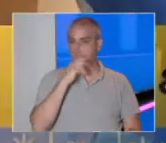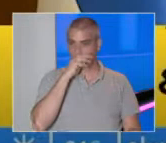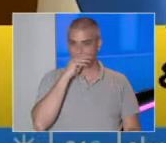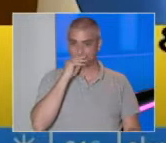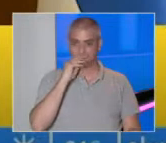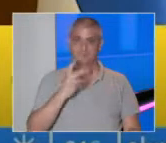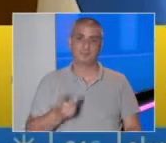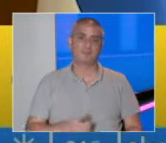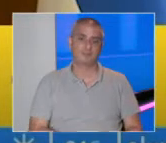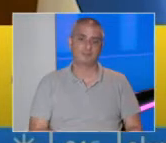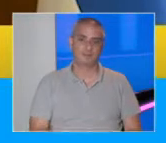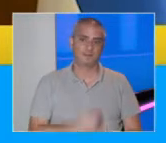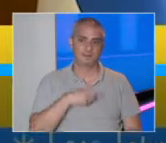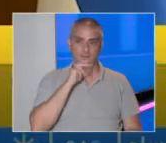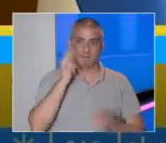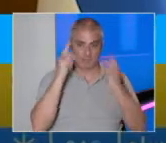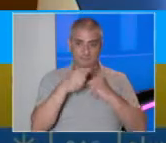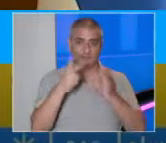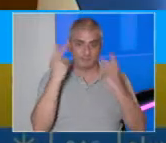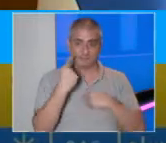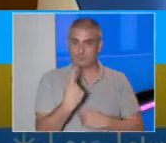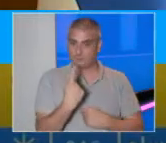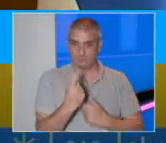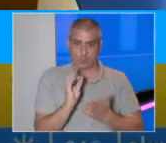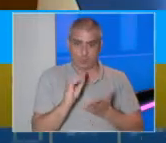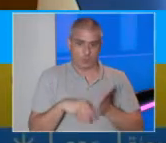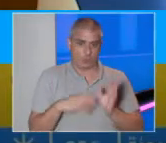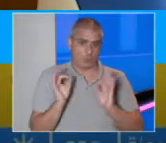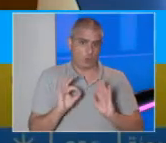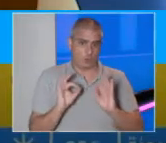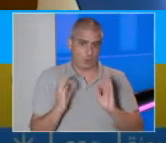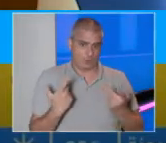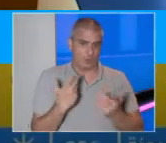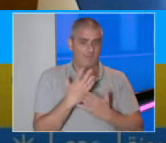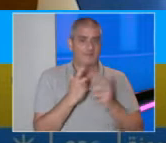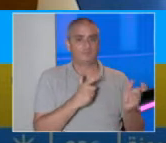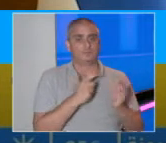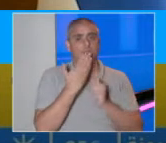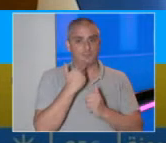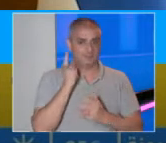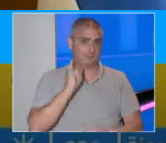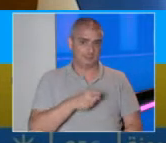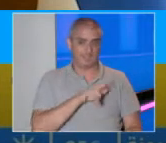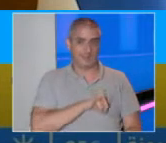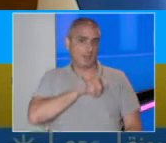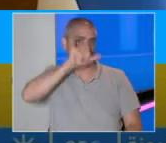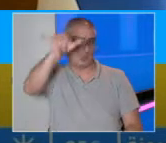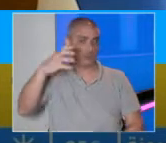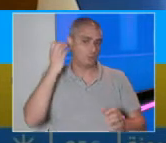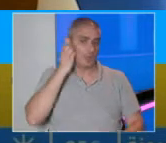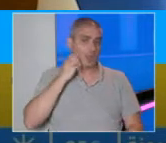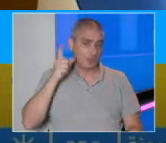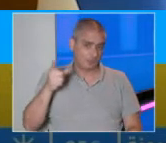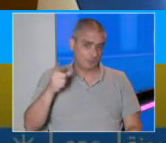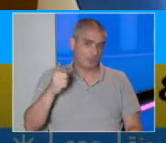תראה, אנחנו מדברים על הסכם הזה, אבל הסכם עצמו טרם נחתם. כלומר, משלחת ישראלית אמורה לטוס לאיחוד האמירויות,